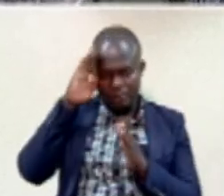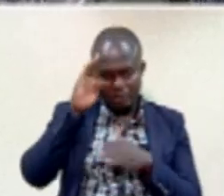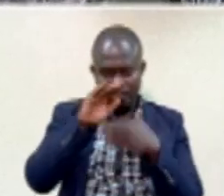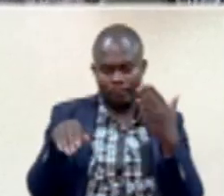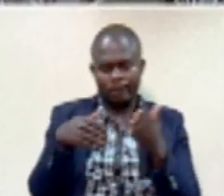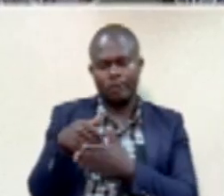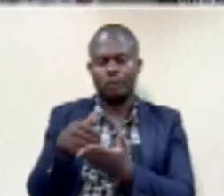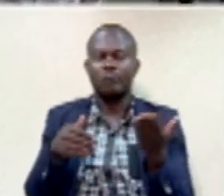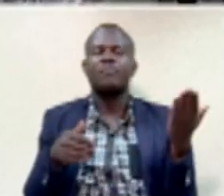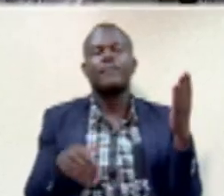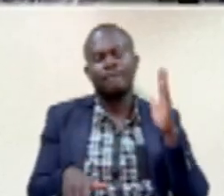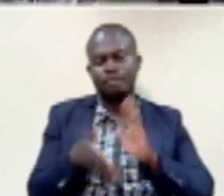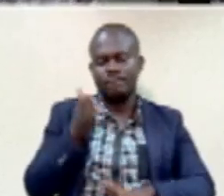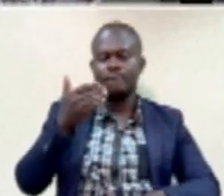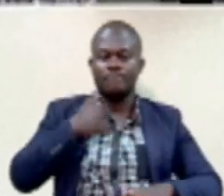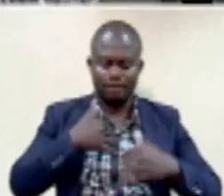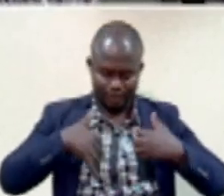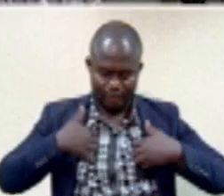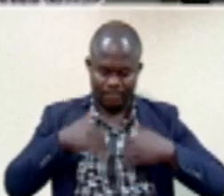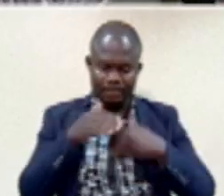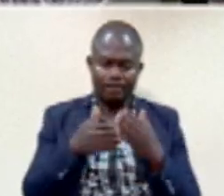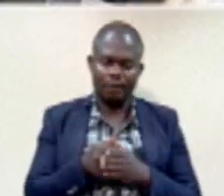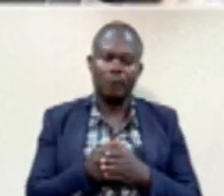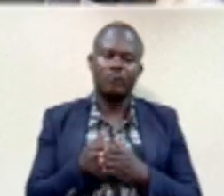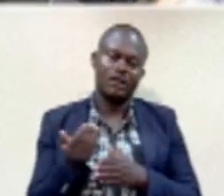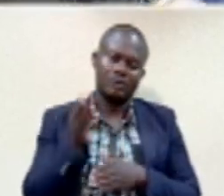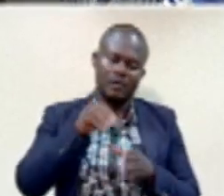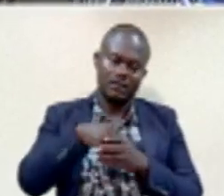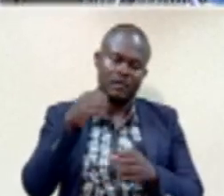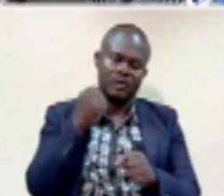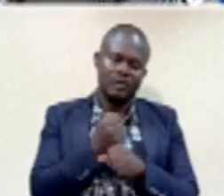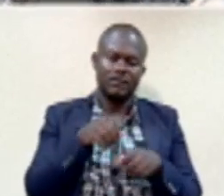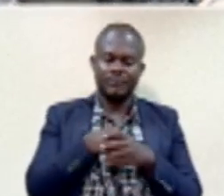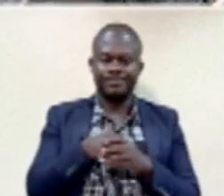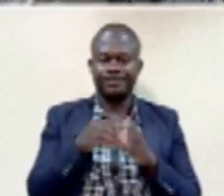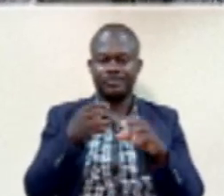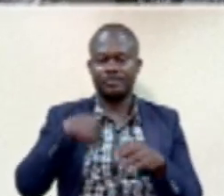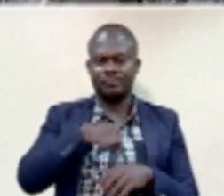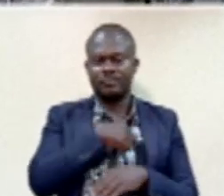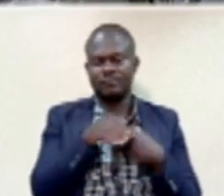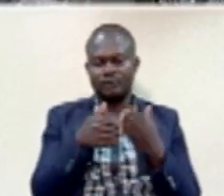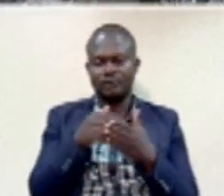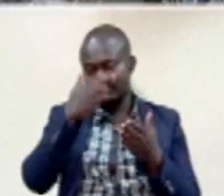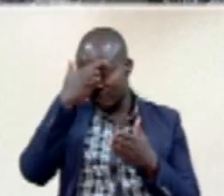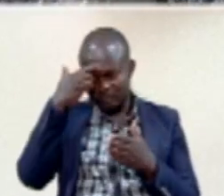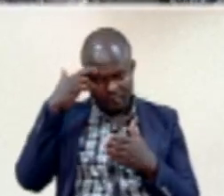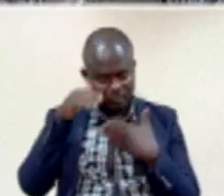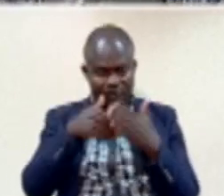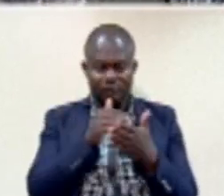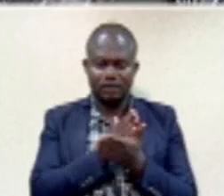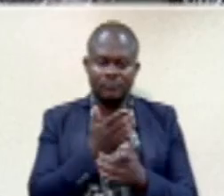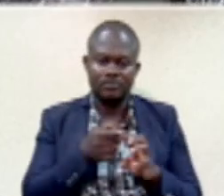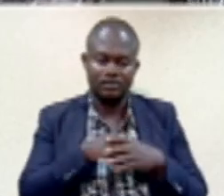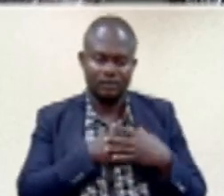zose bazahita bagira ubushake na morali bagaruke mu kazi muri sosiyete yacu. Niyo mpamvu rero mbikuye